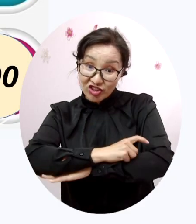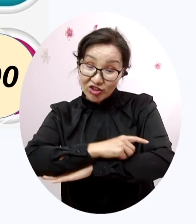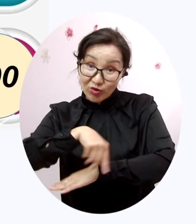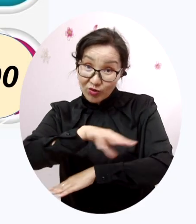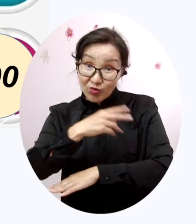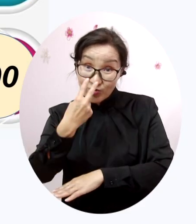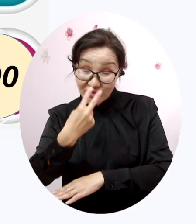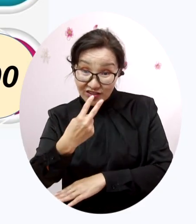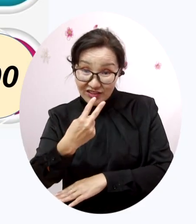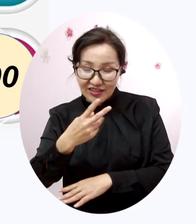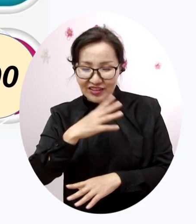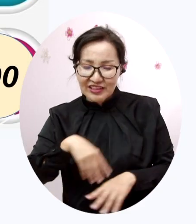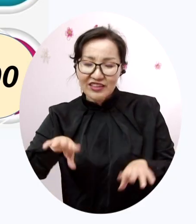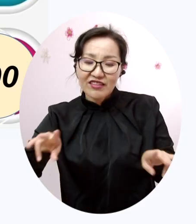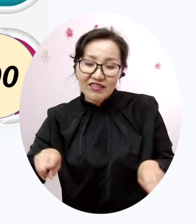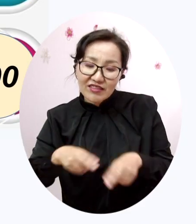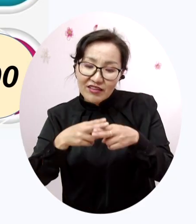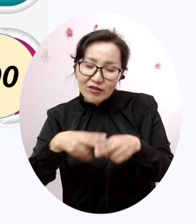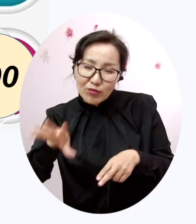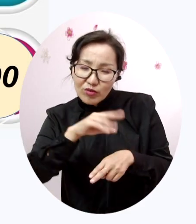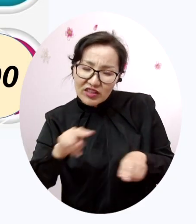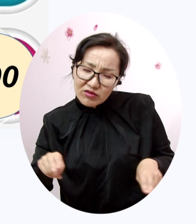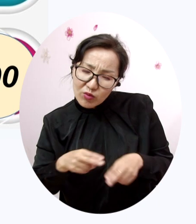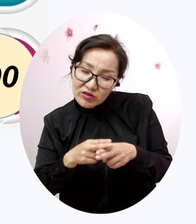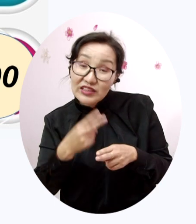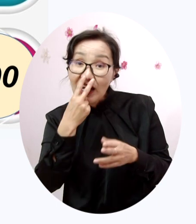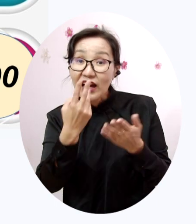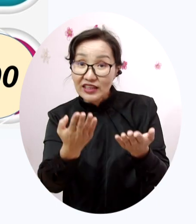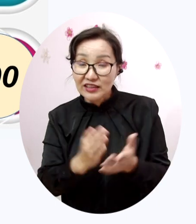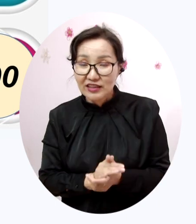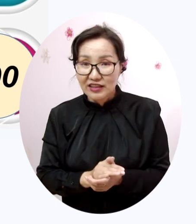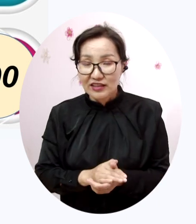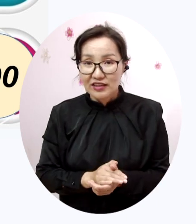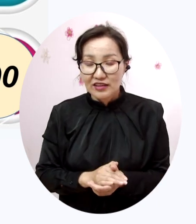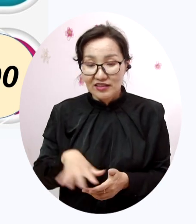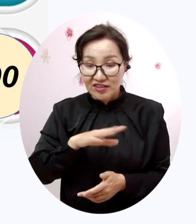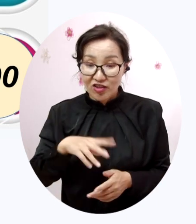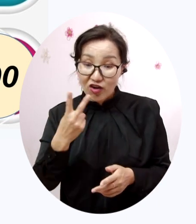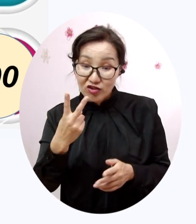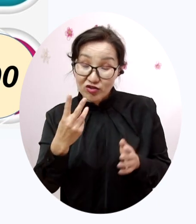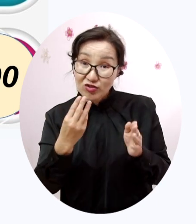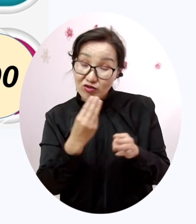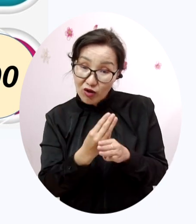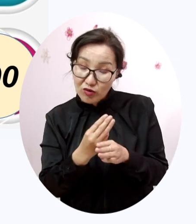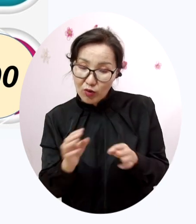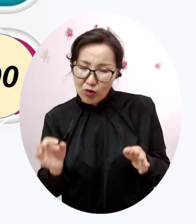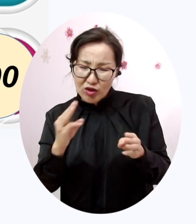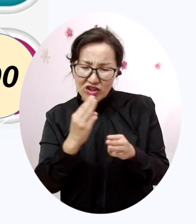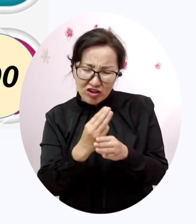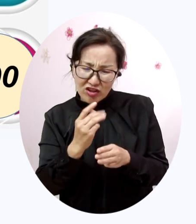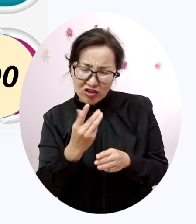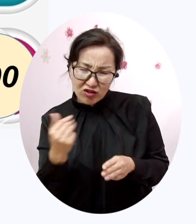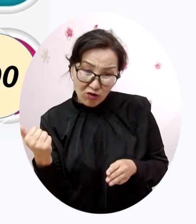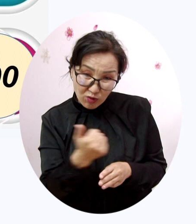үзсэн зүйлүүдээ нэгтгэж харъя. 2-т хуваагддаг тооны шинж юу гэж вэ? Тэгш тоо бүхэн